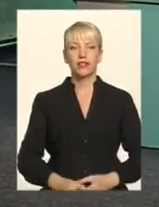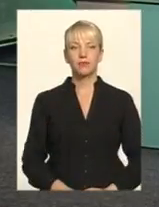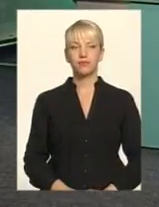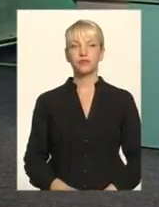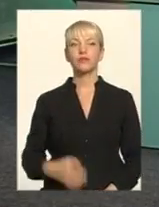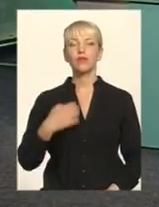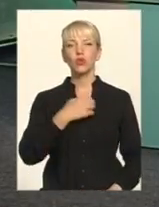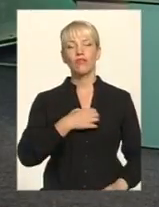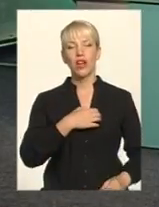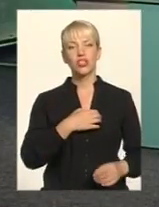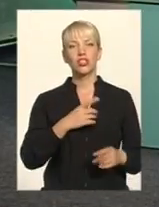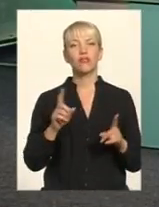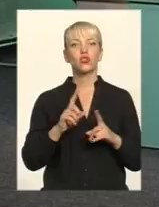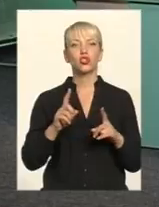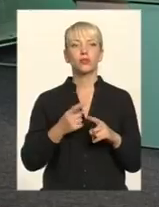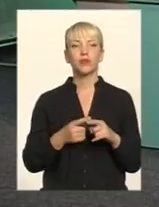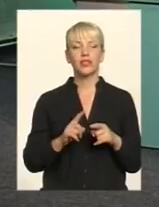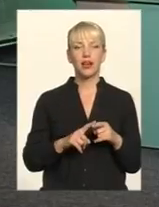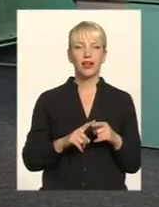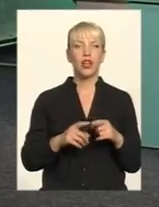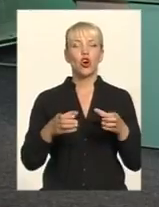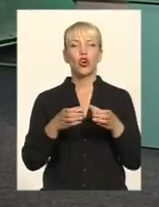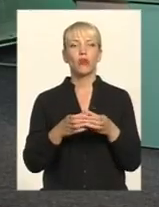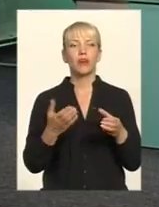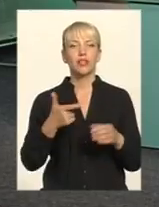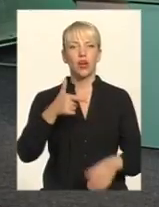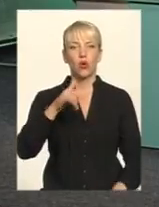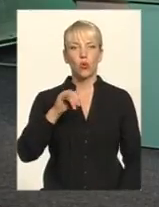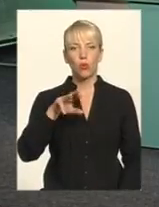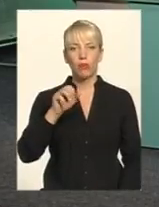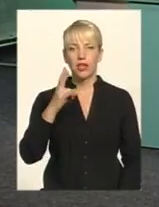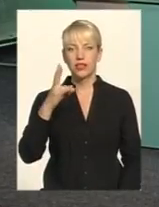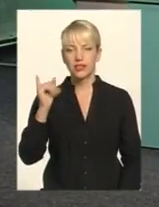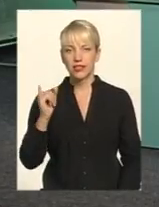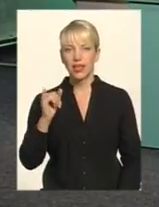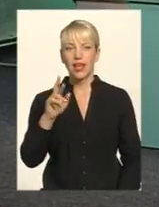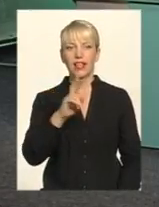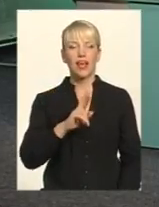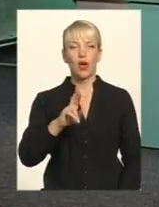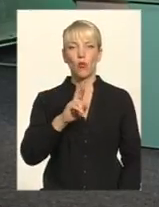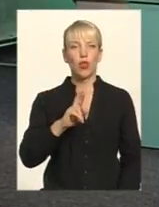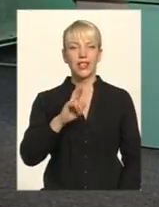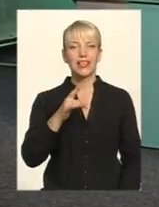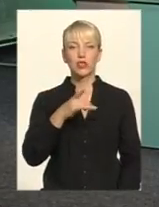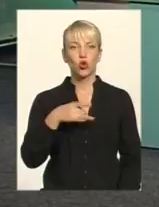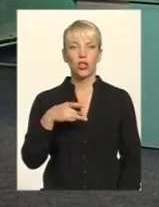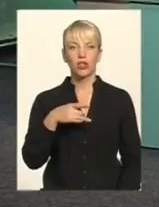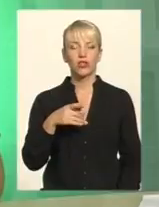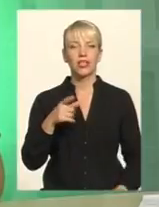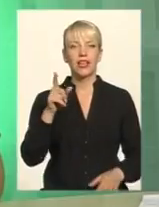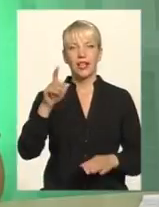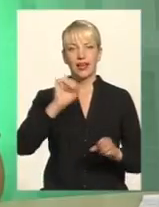щоб та громада, яка зараз, ну, можна назвати гуменці, можна назвати гуменецьку громаду, ну, як